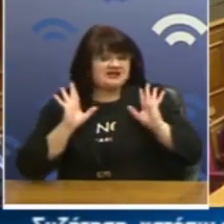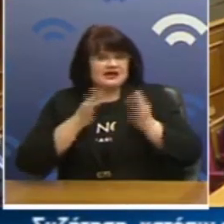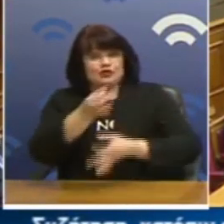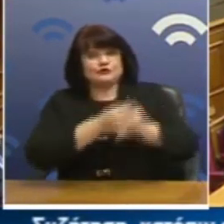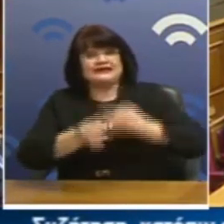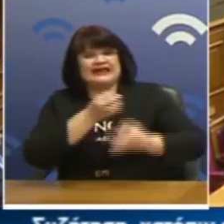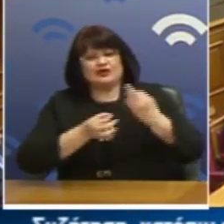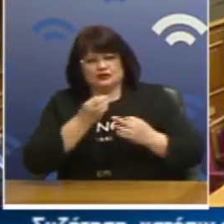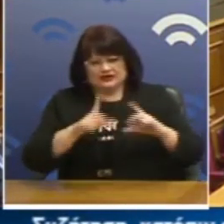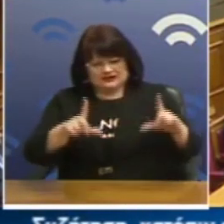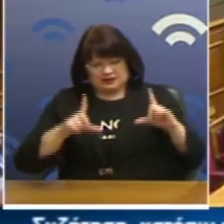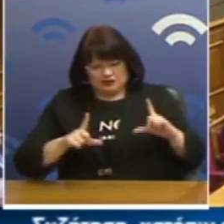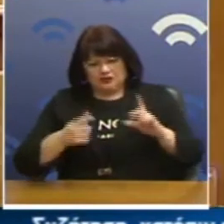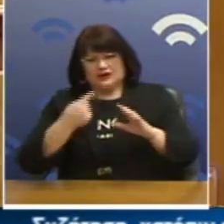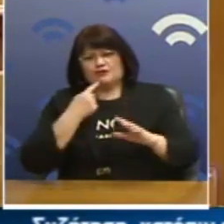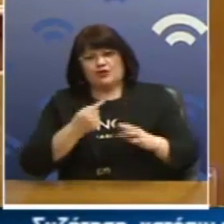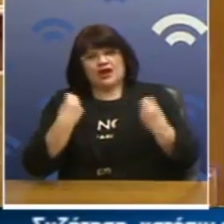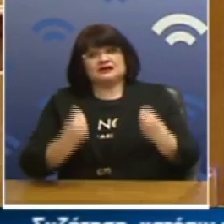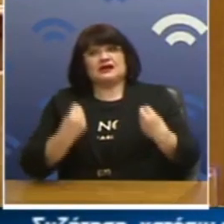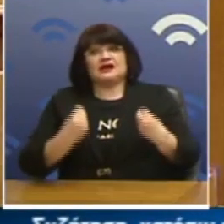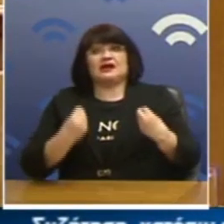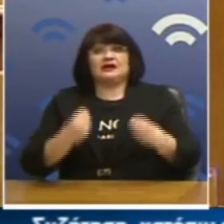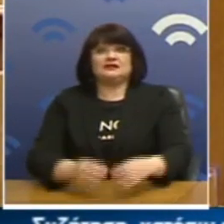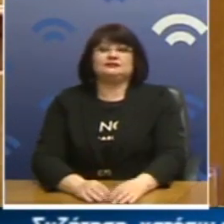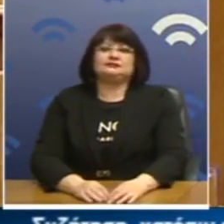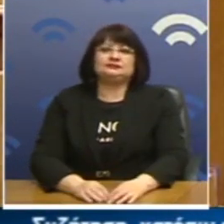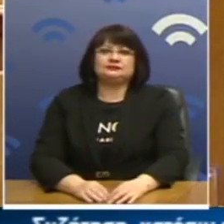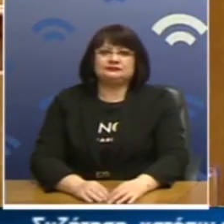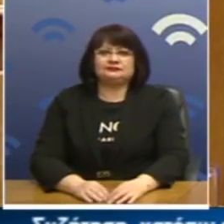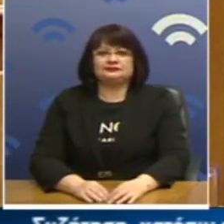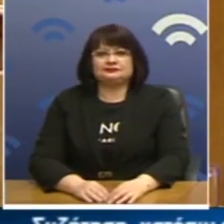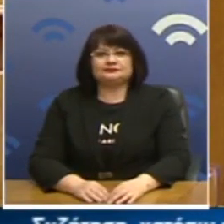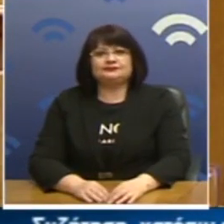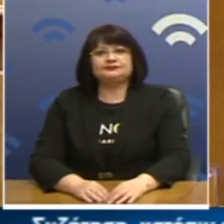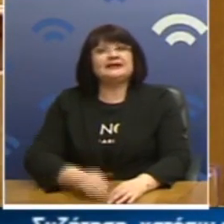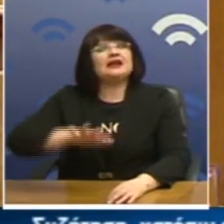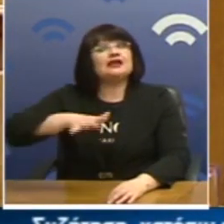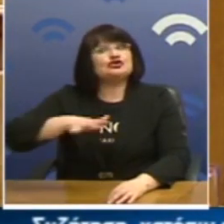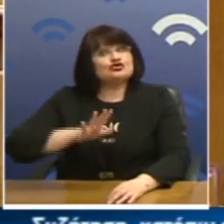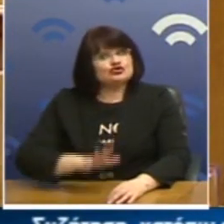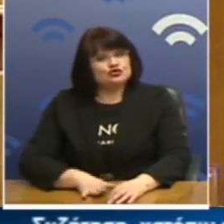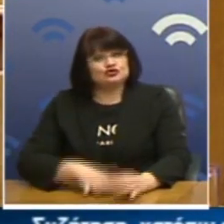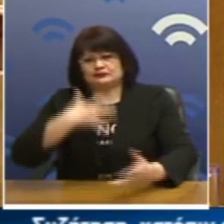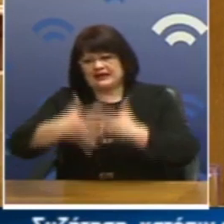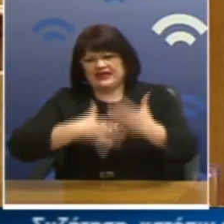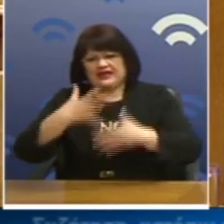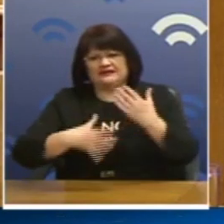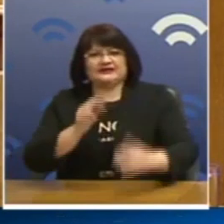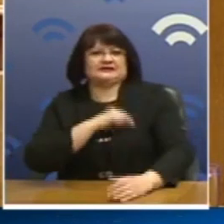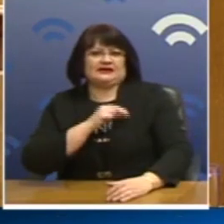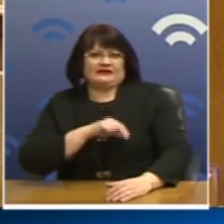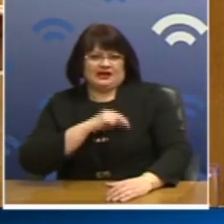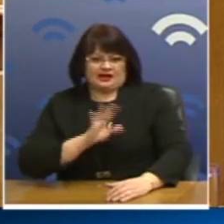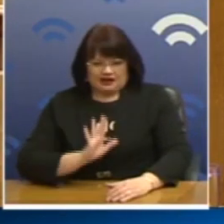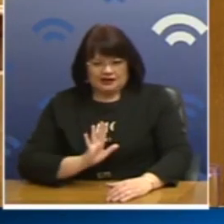εικόνα που εκθιάσατε σήμερα εδώ. Πιθανά μπερδεύετε την κερδοφορία και την